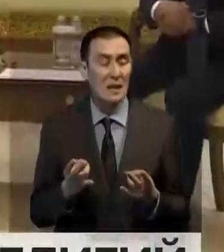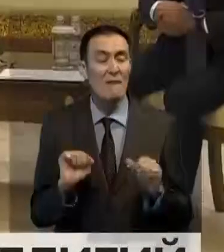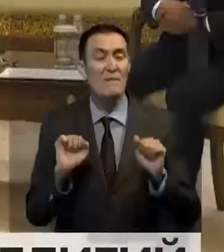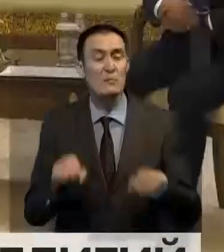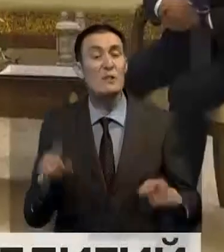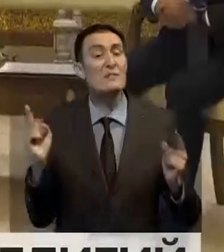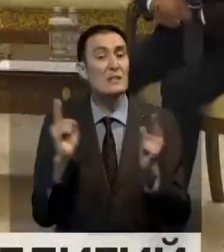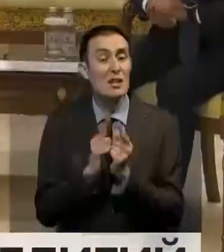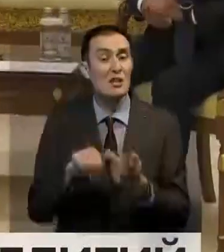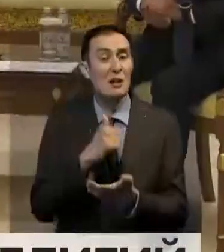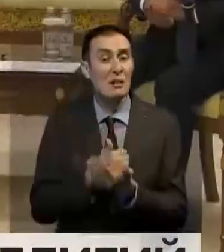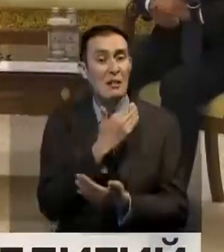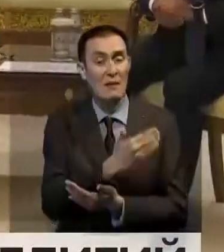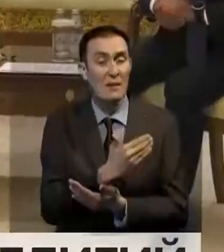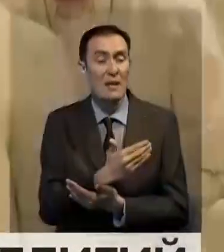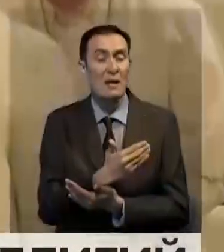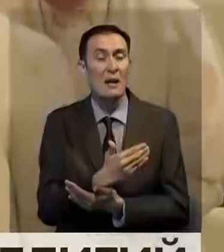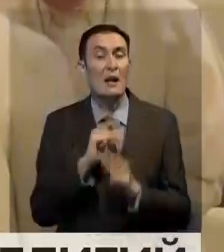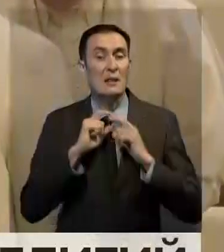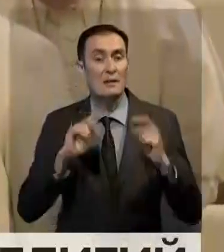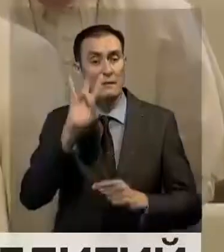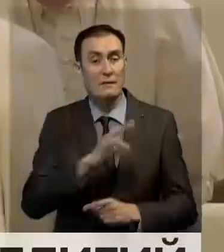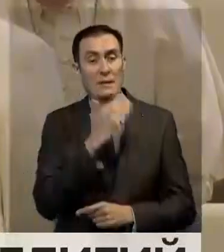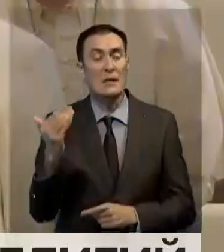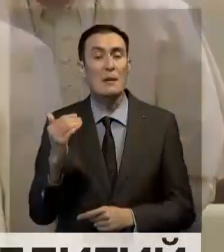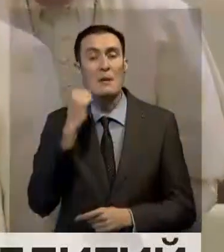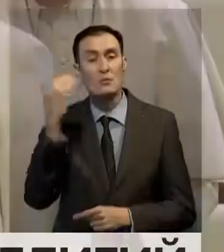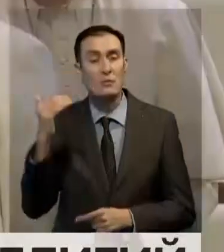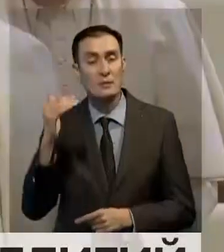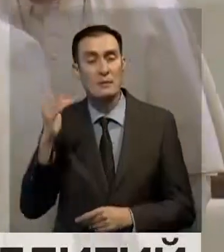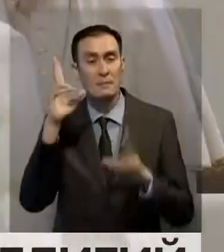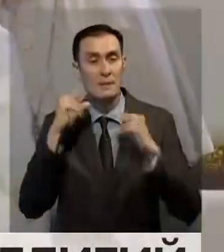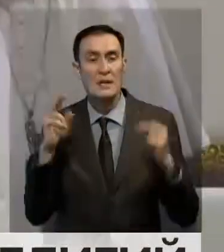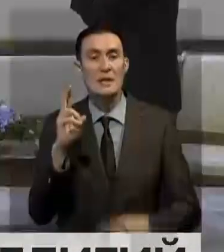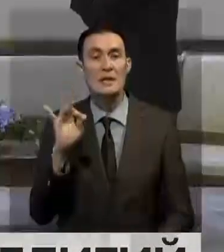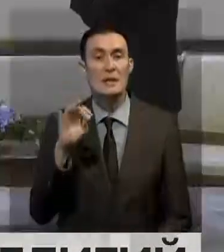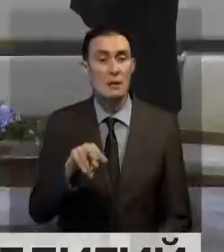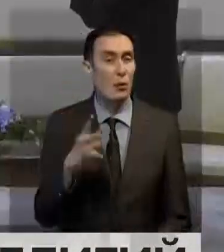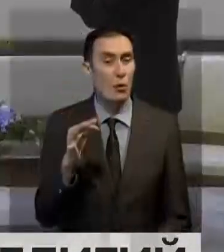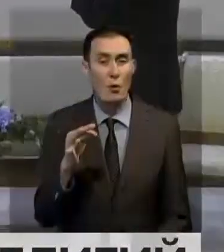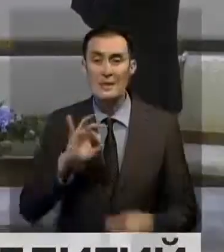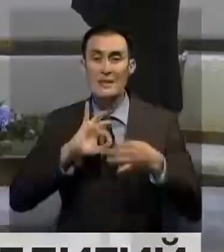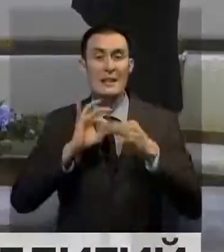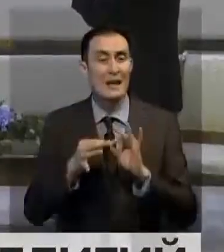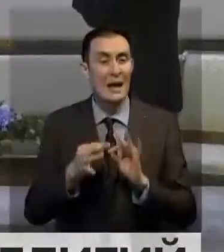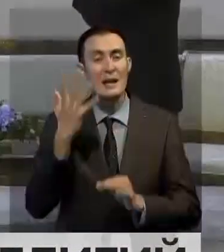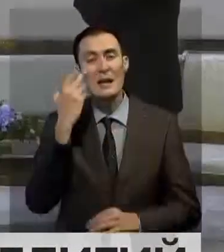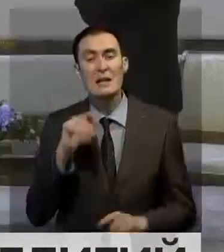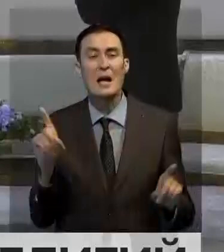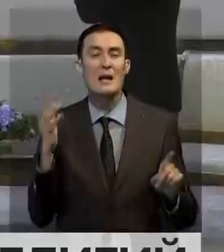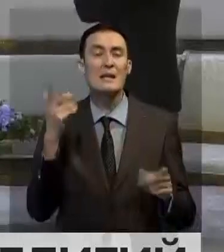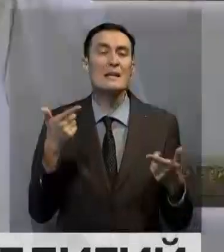возможной встречи главы Римско-католической церкви с патриархом московским и всея Руси Кириллом. Но детали, где и когда